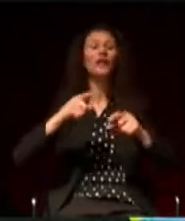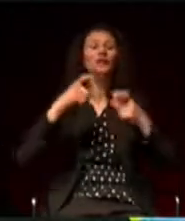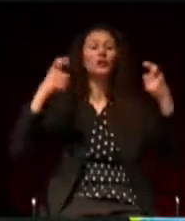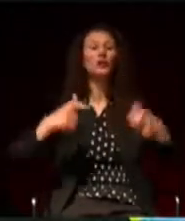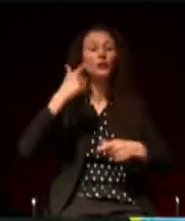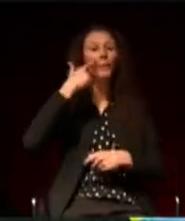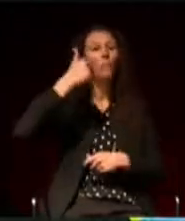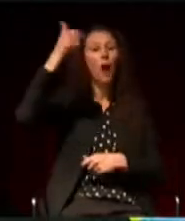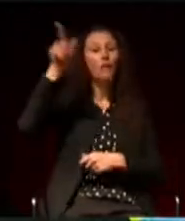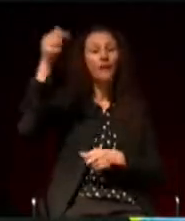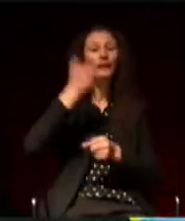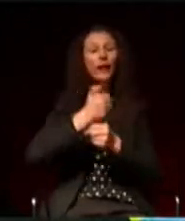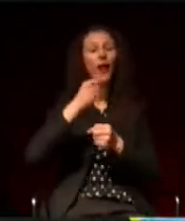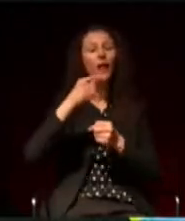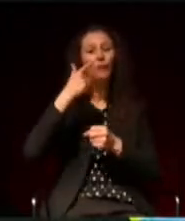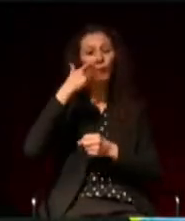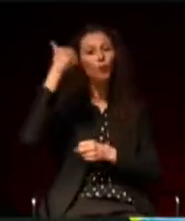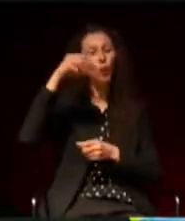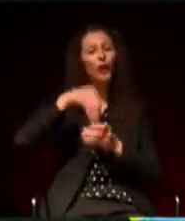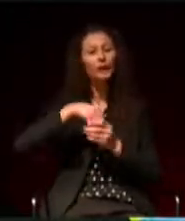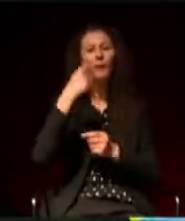Bakanlığı Yapı İşleri Genel Müdürlüğü'nün